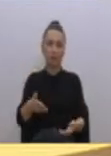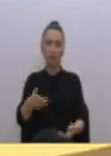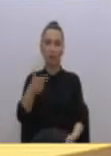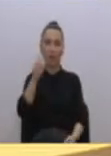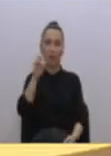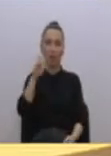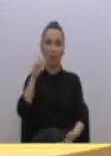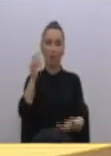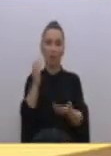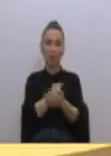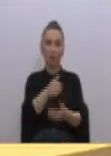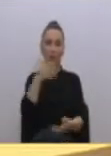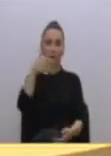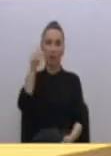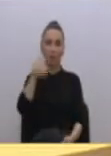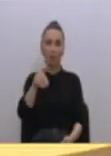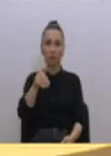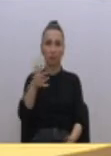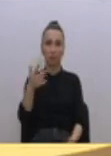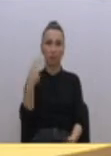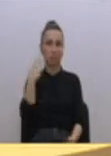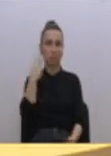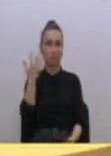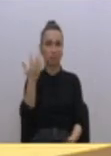მოუგო ერთ 50000